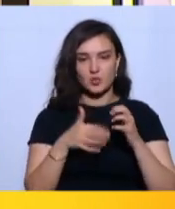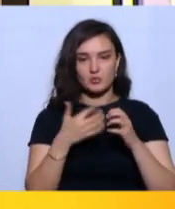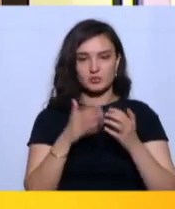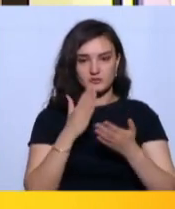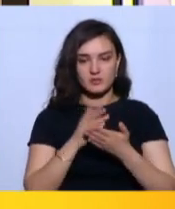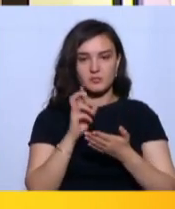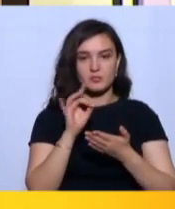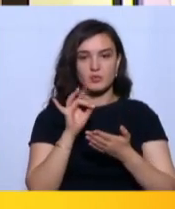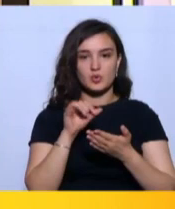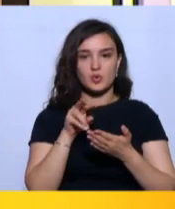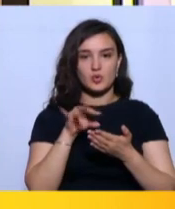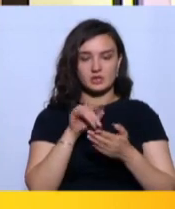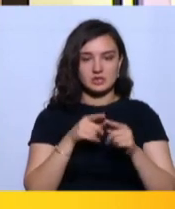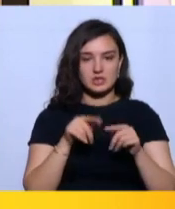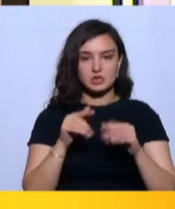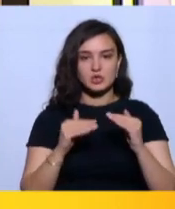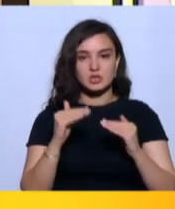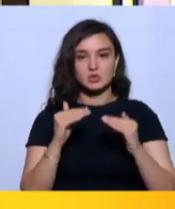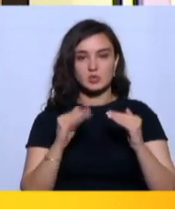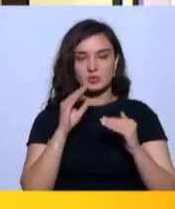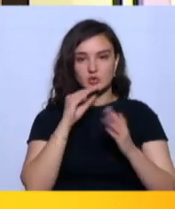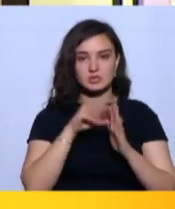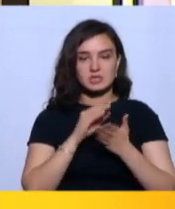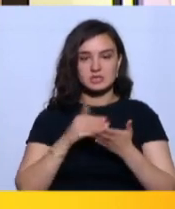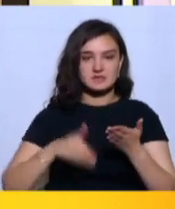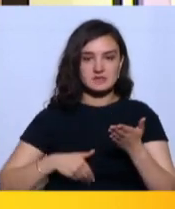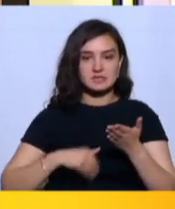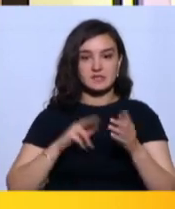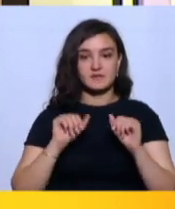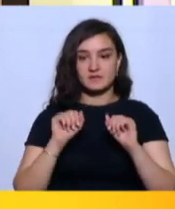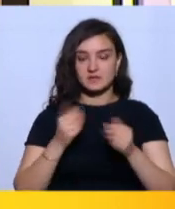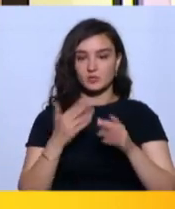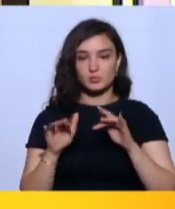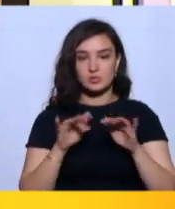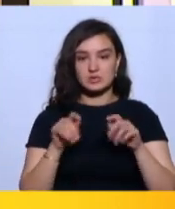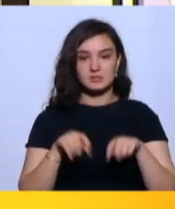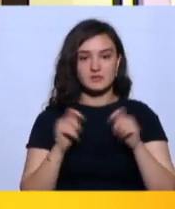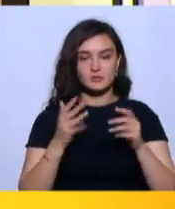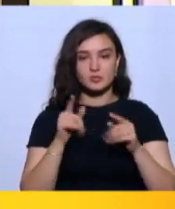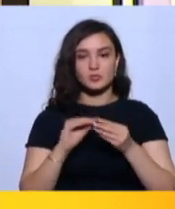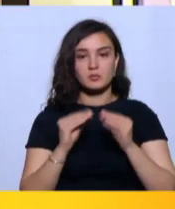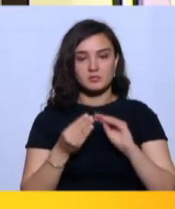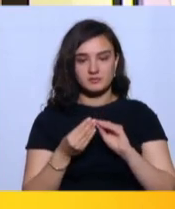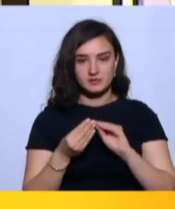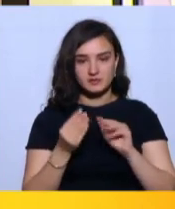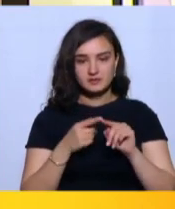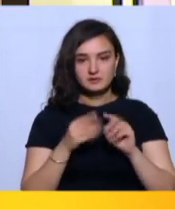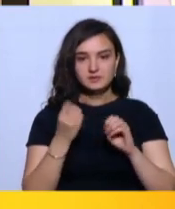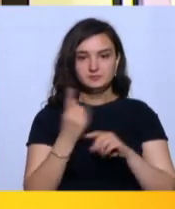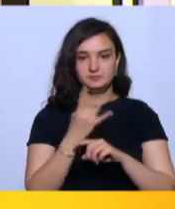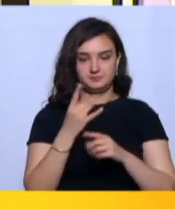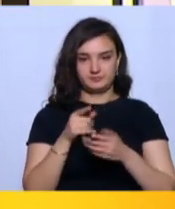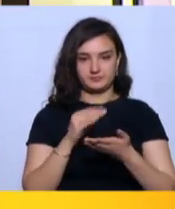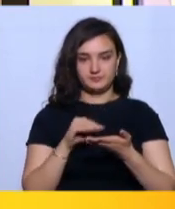გვაქვს, ბროკოლი გვაქვს. ეს ლაპარაკია წონასწორობაში, როდესაც არის ღვიძლი და ვიცავთ, თუ ფუნქციები დარღვეულია, თუ იქ პრობლემებია. ეს კიდევ ერთხელ